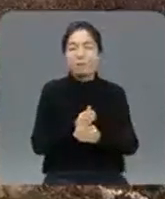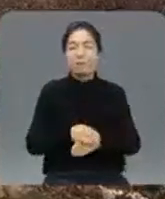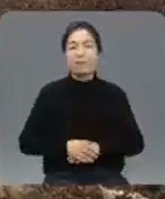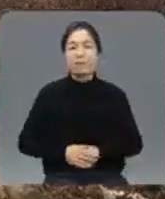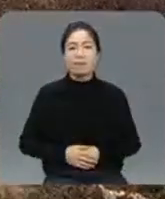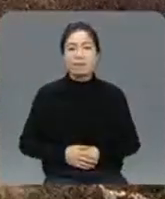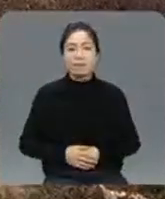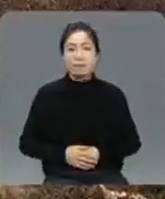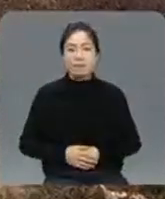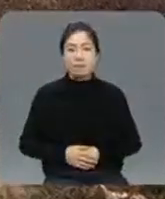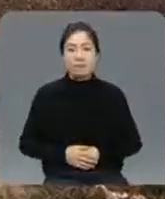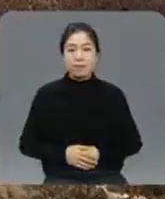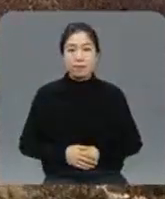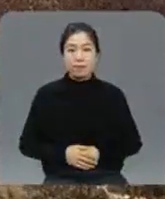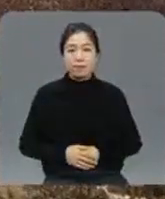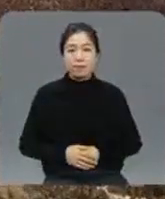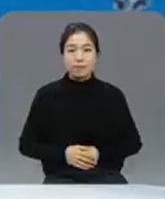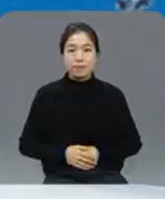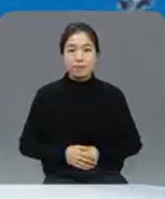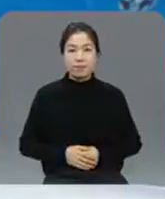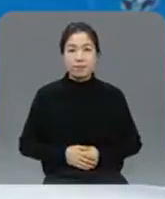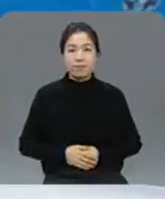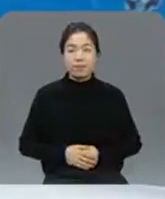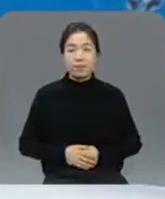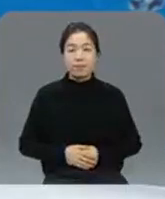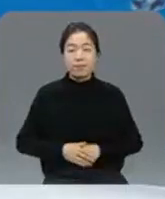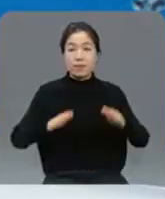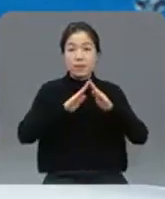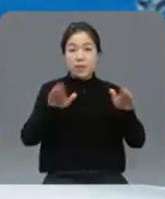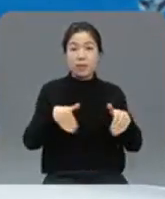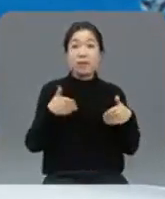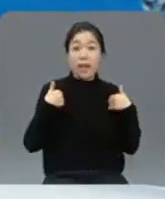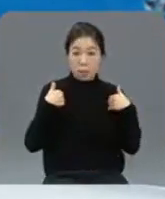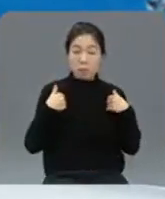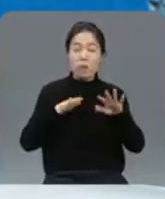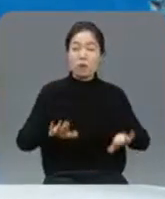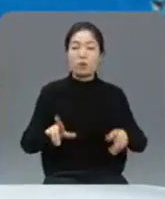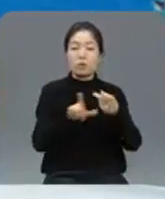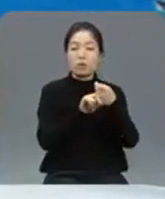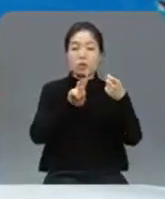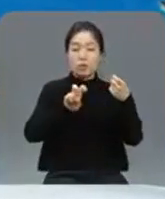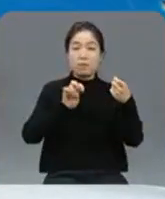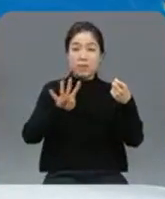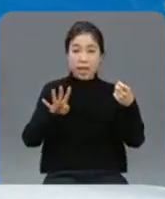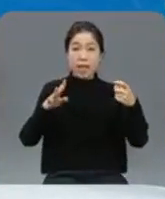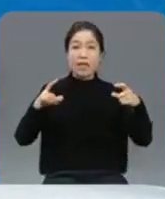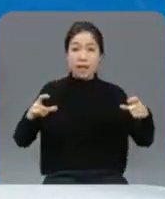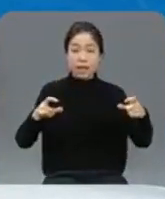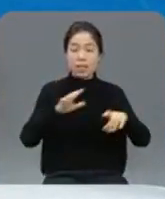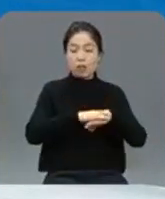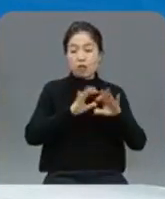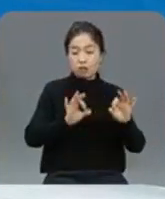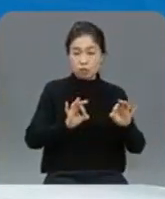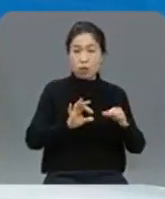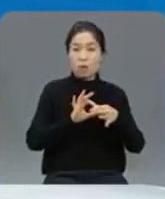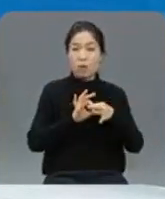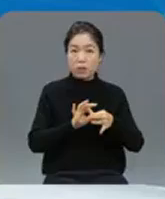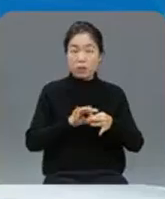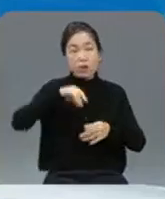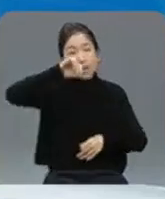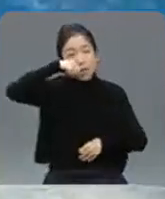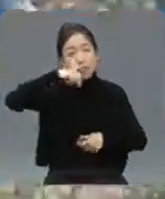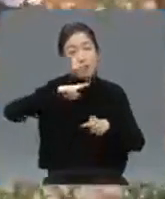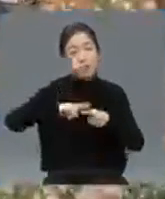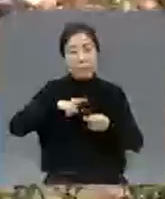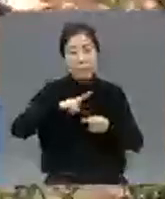뉴스 민수아 전라남도가 오는 24일까지 지역 농협과 축협을 통해 양파에